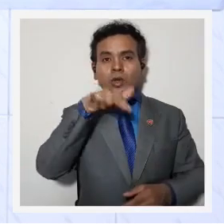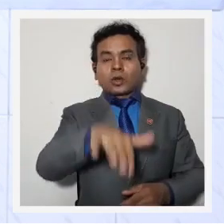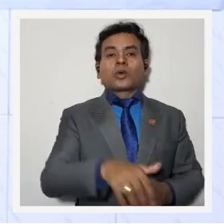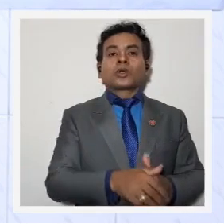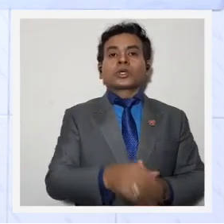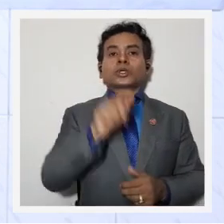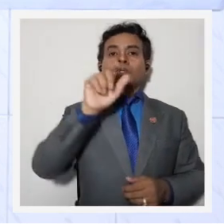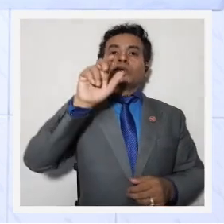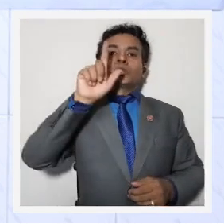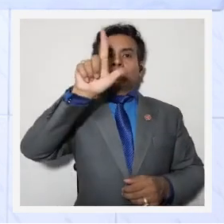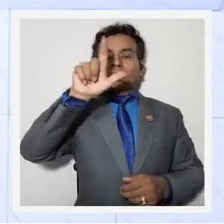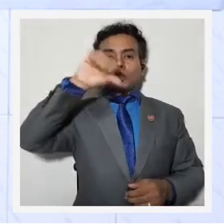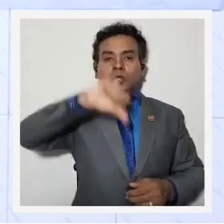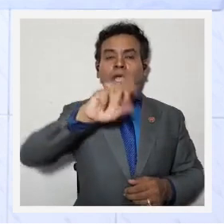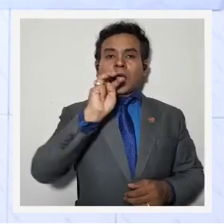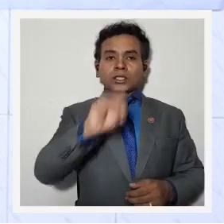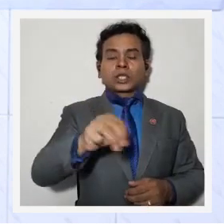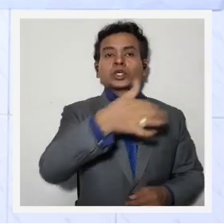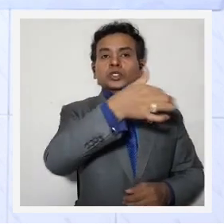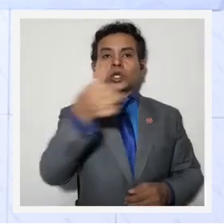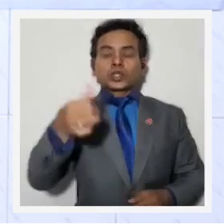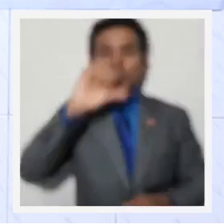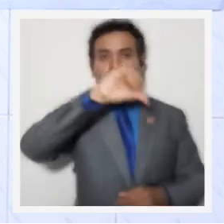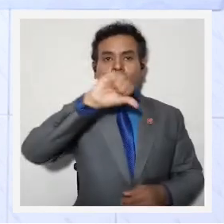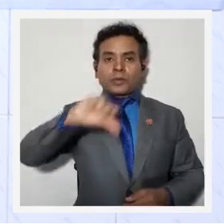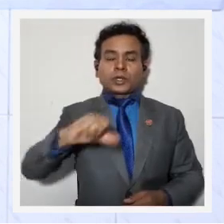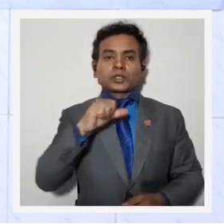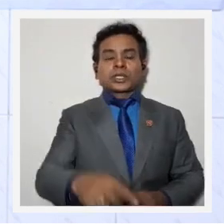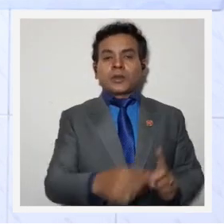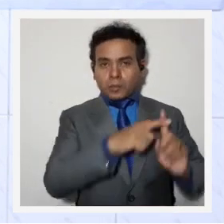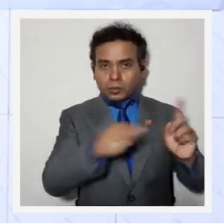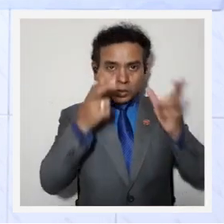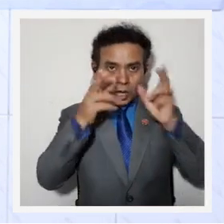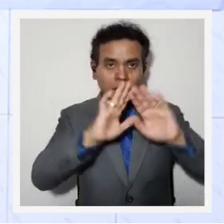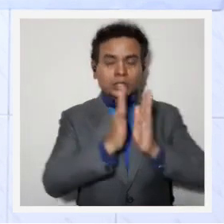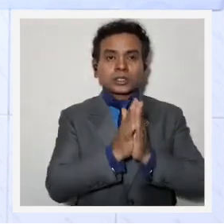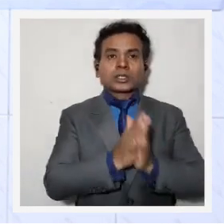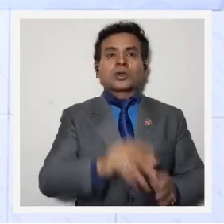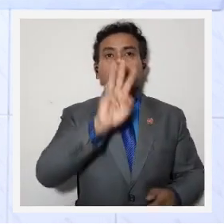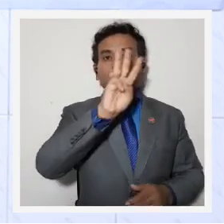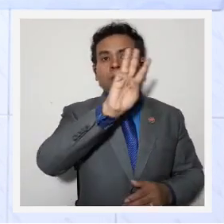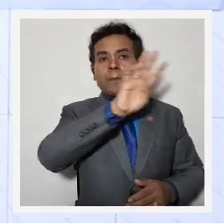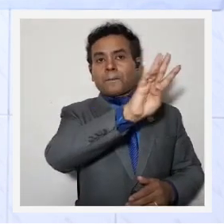কোয়ারেন্টাইনে ২২৫০৮৪ জনকে নেওয়া হয়েছিল এবং ছাড়ও পেয়েছেন